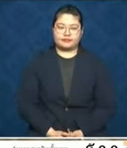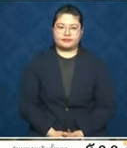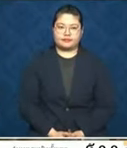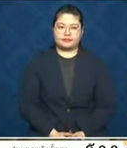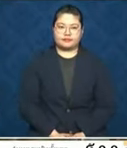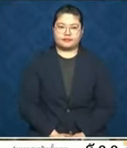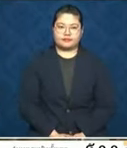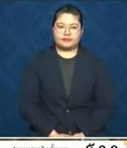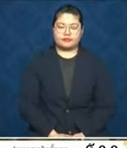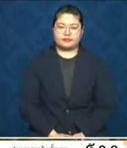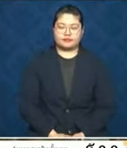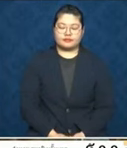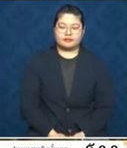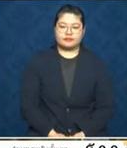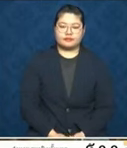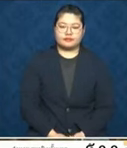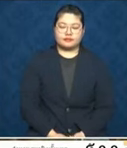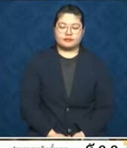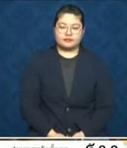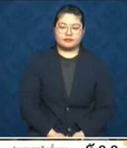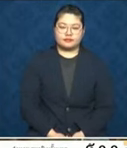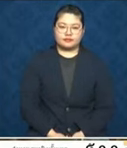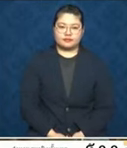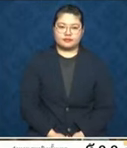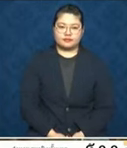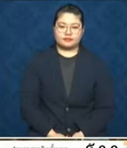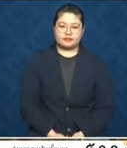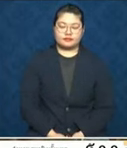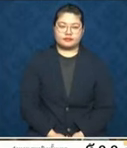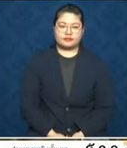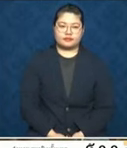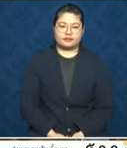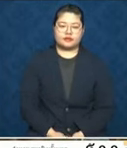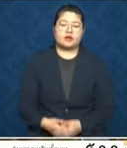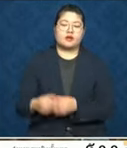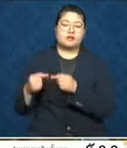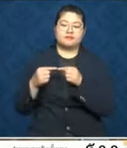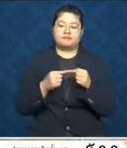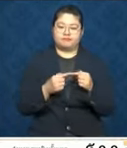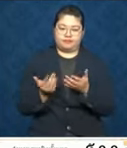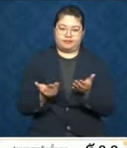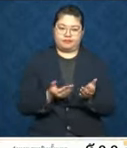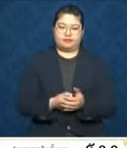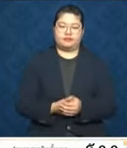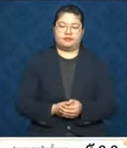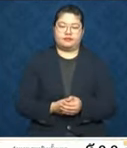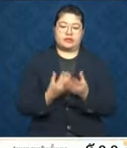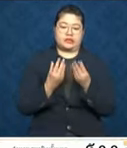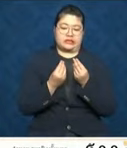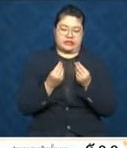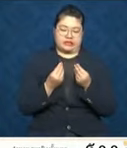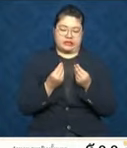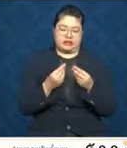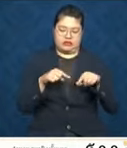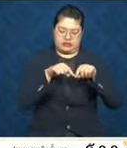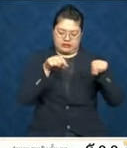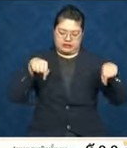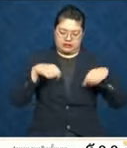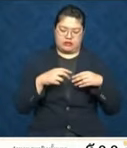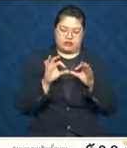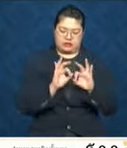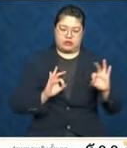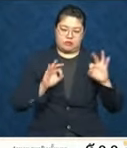ต่อไปขอเชิญคุณยศวัฒน์มาไพศาลศิลป์ครับ ที่ดินคือหัวใจน้ำใช้คือ